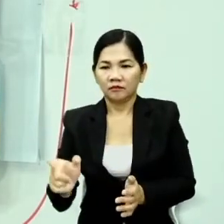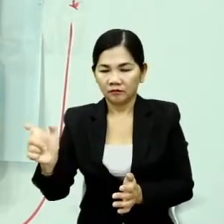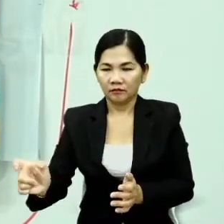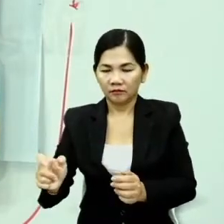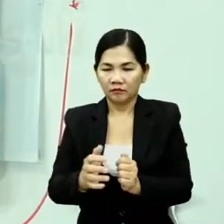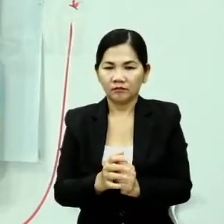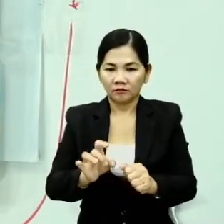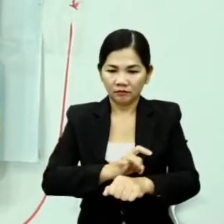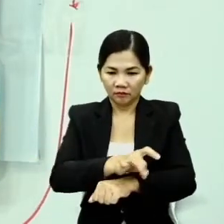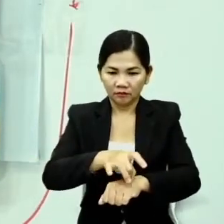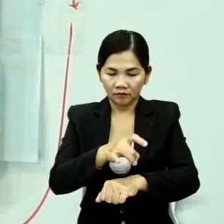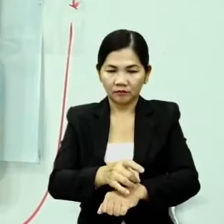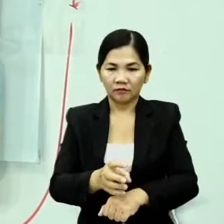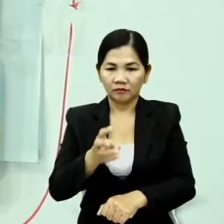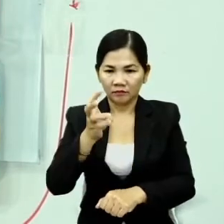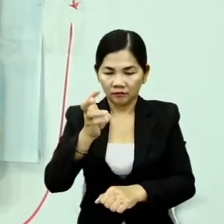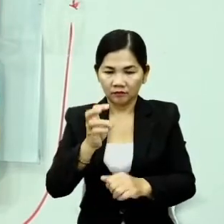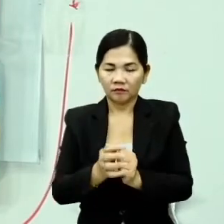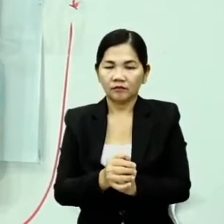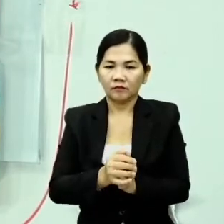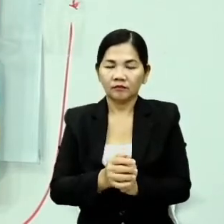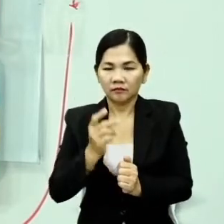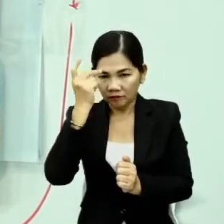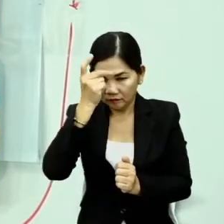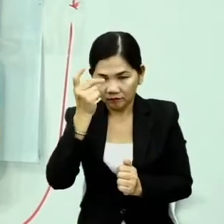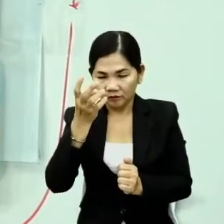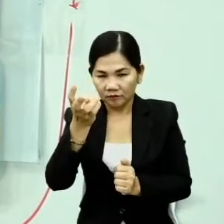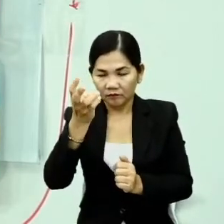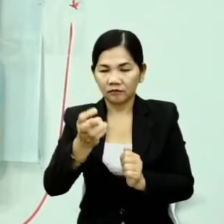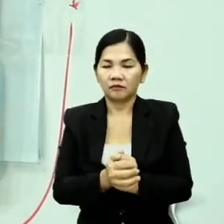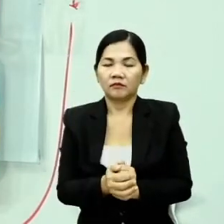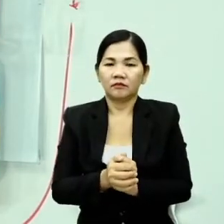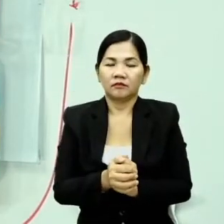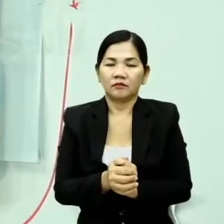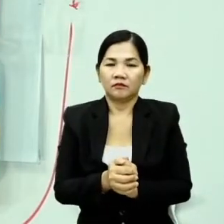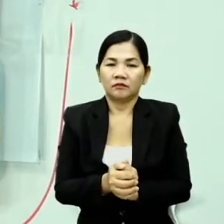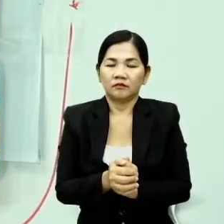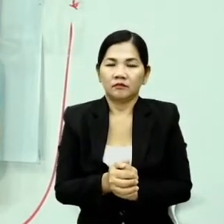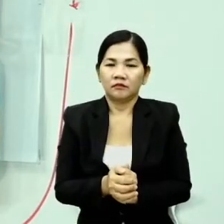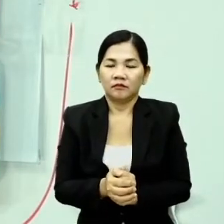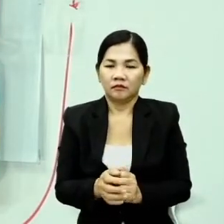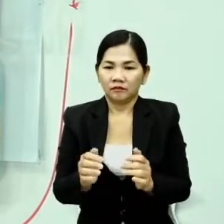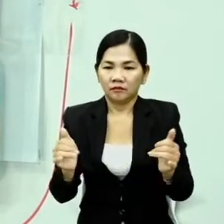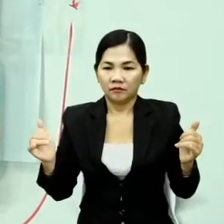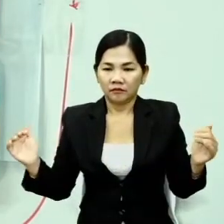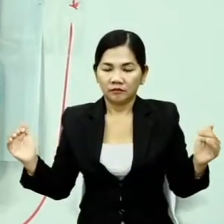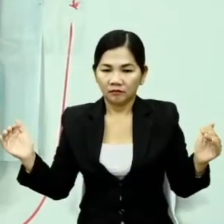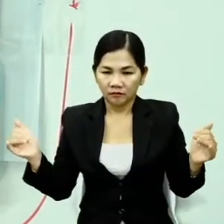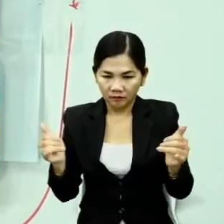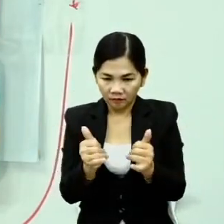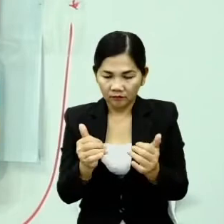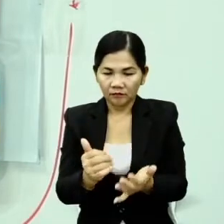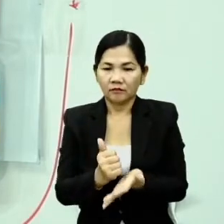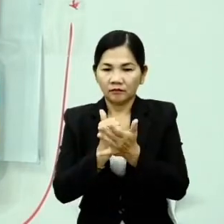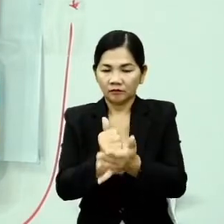cha chẳng nè kru tục bê bằng tách đầm bề con cực nè con á đạp bấy thua cá ở sang khai khlâm xa nế cha chú nè